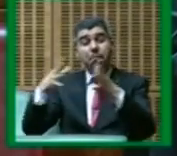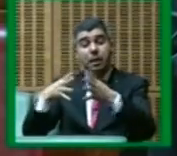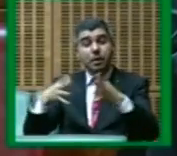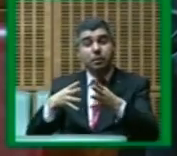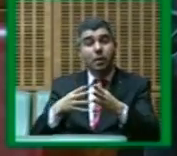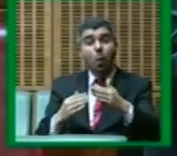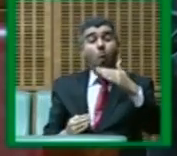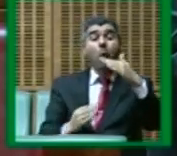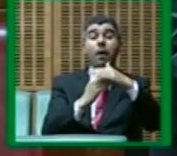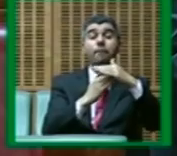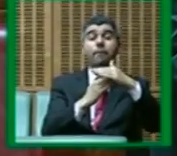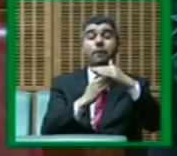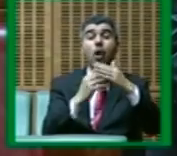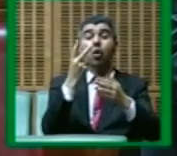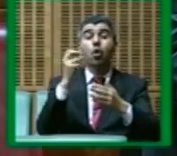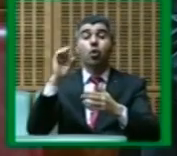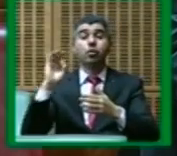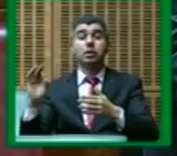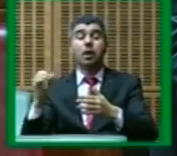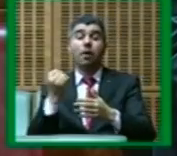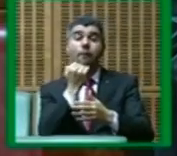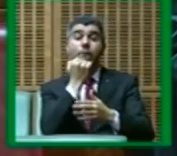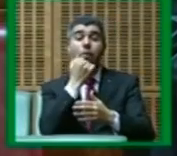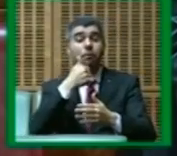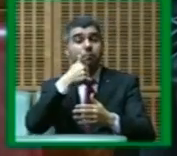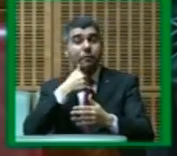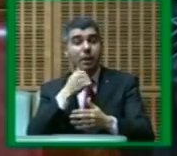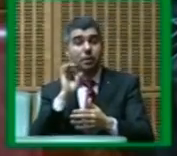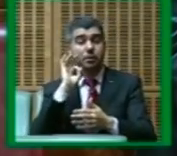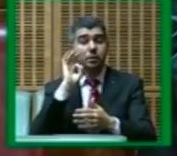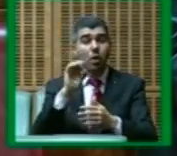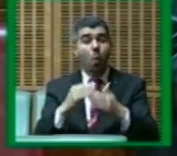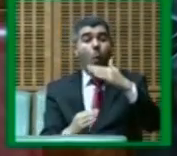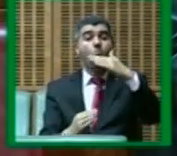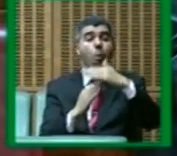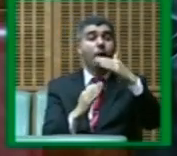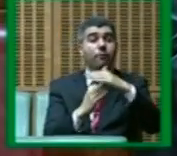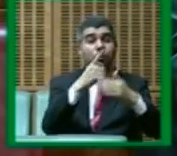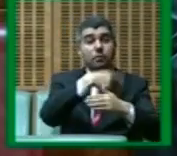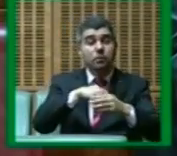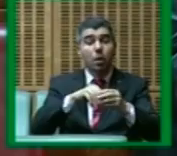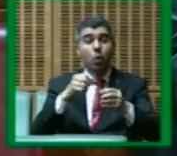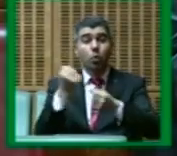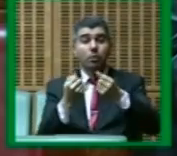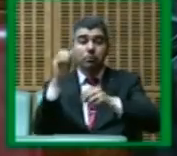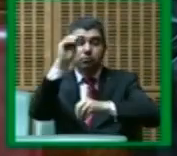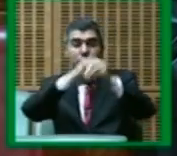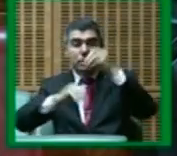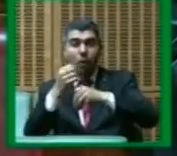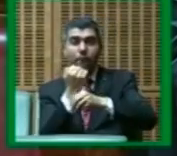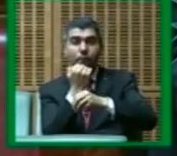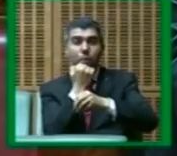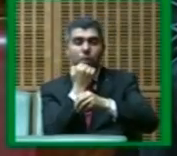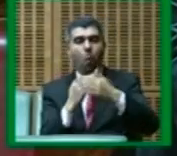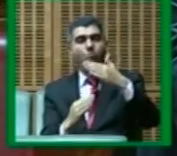من 20 فاحص تقني اللي تيغشوا واللي تيت الغش ديالهم تيسبب في القتل ديال المغاربة وفي الحوادث.